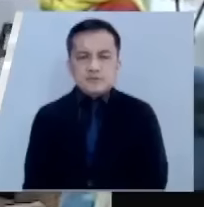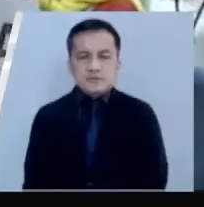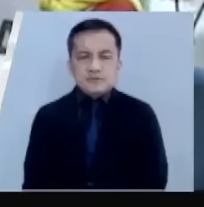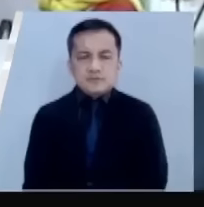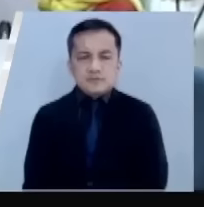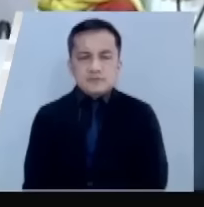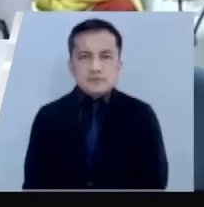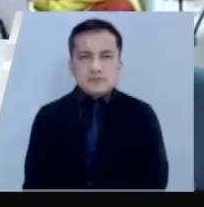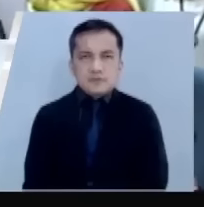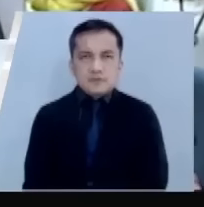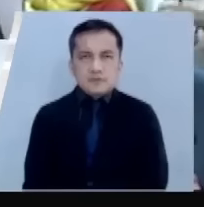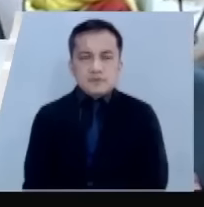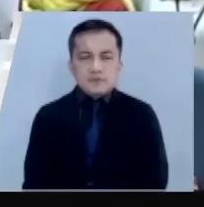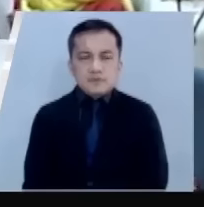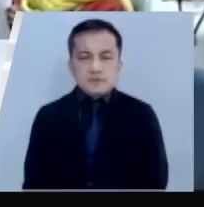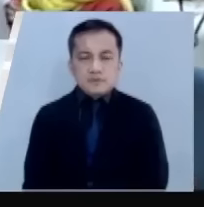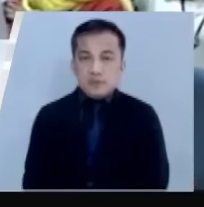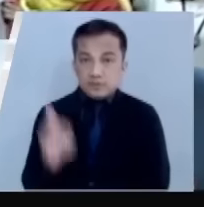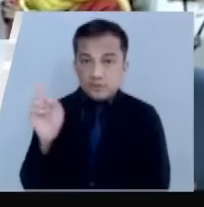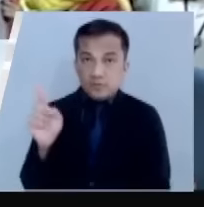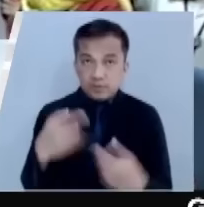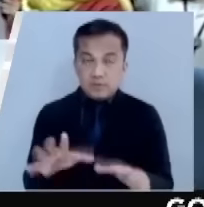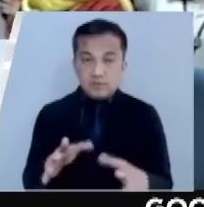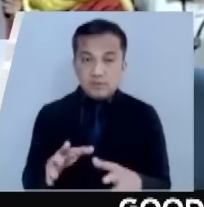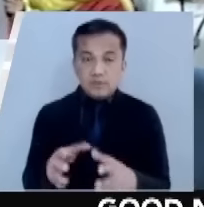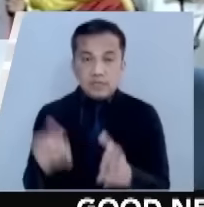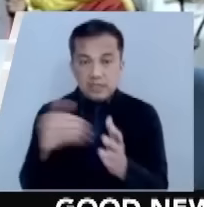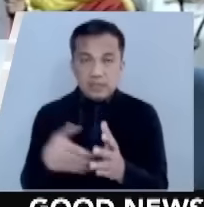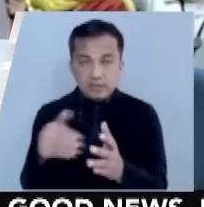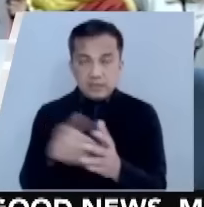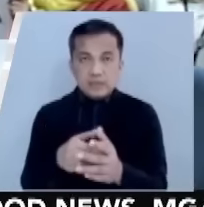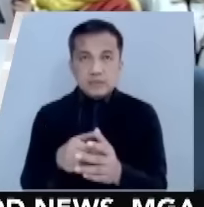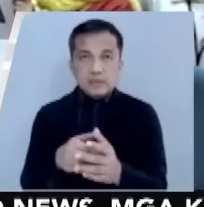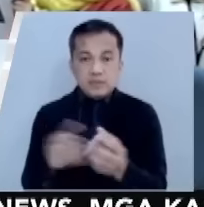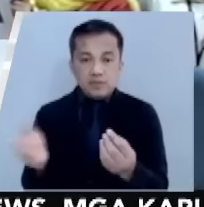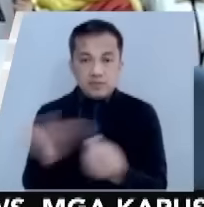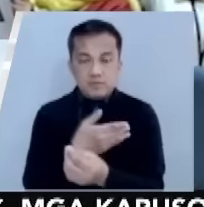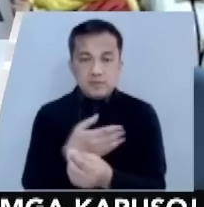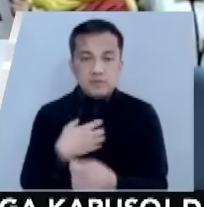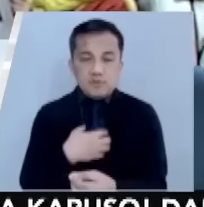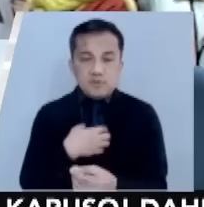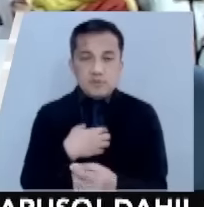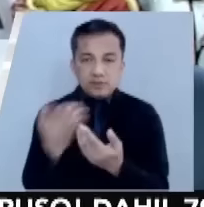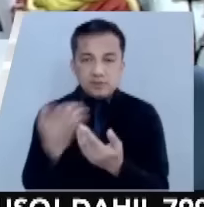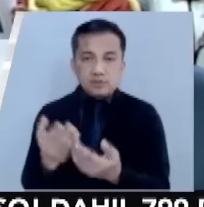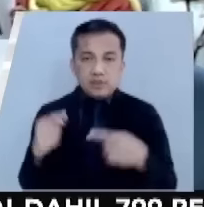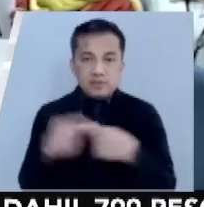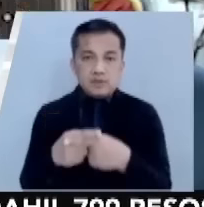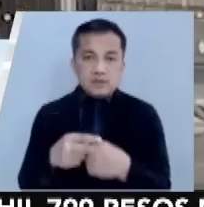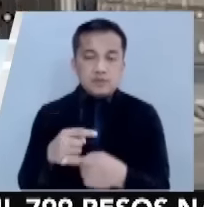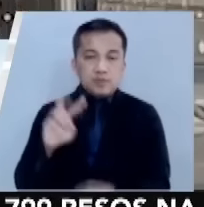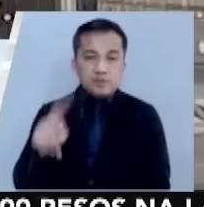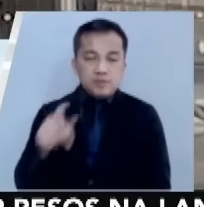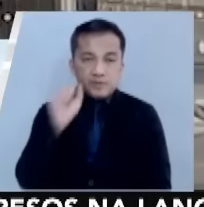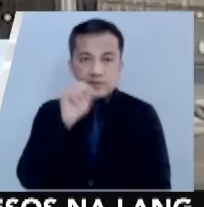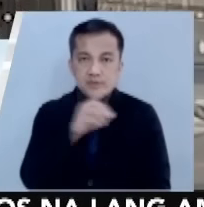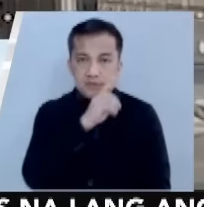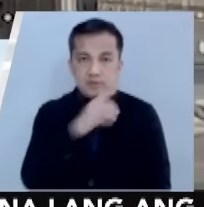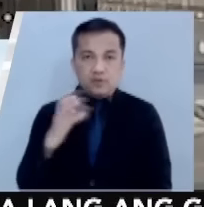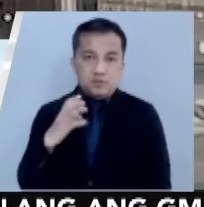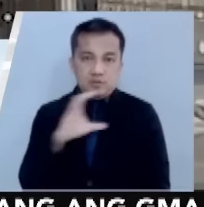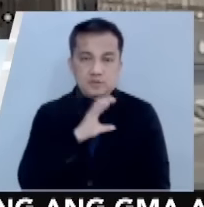Abdullah. Matapos ang magkasunod na impeachment complaints na inihain laban kay Vice President Sara Duterte sa Kamara, nagsalita